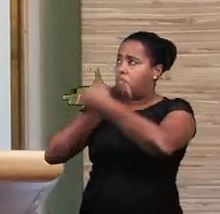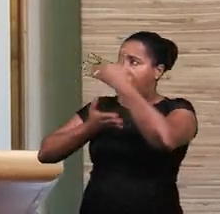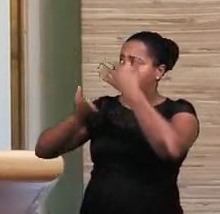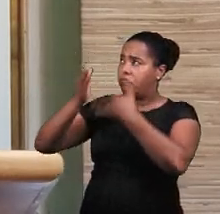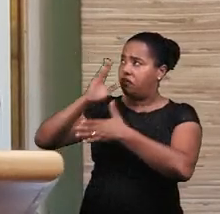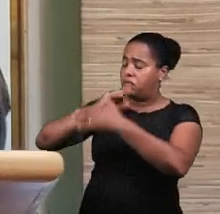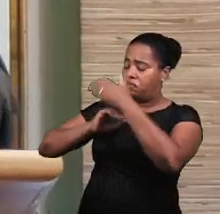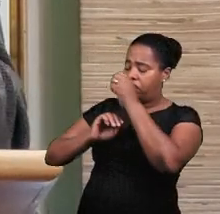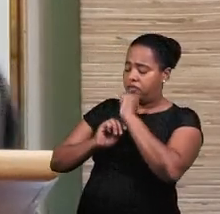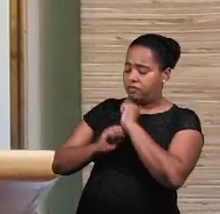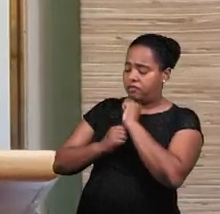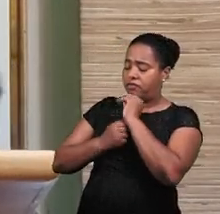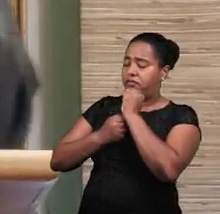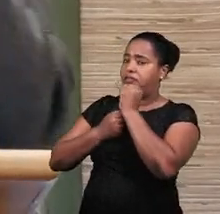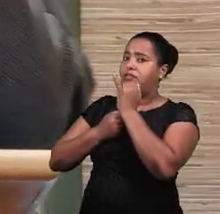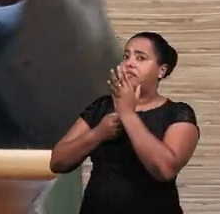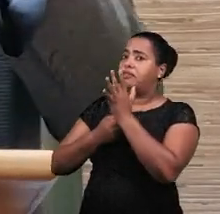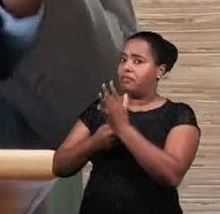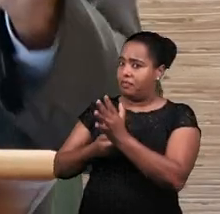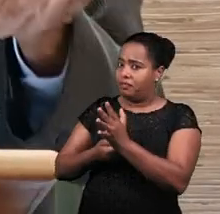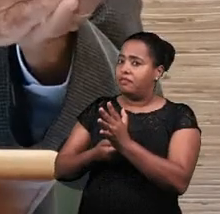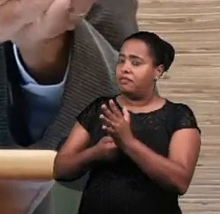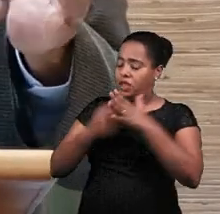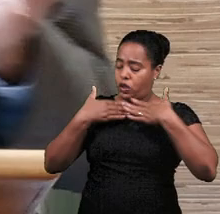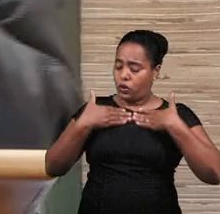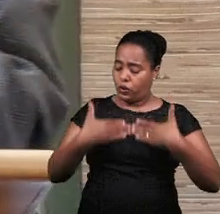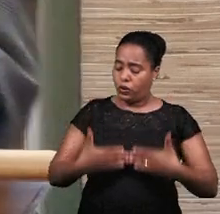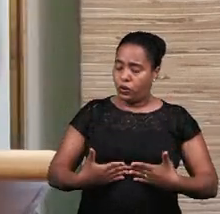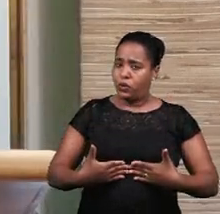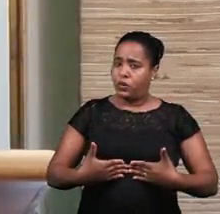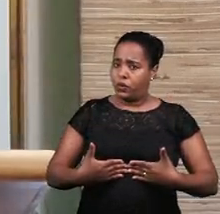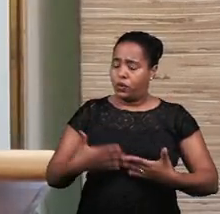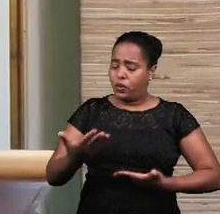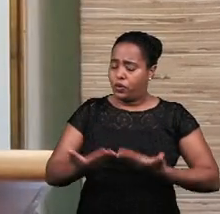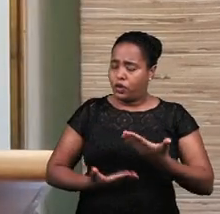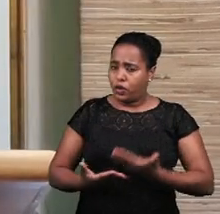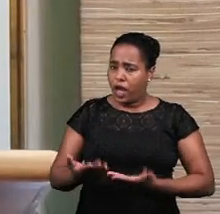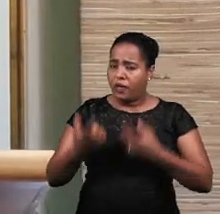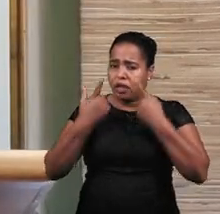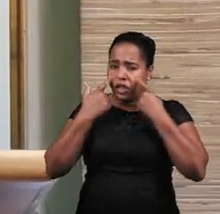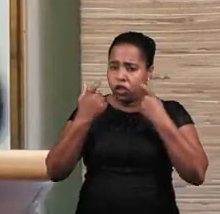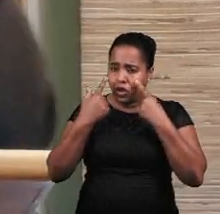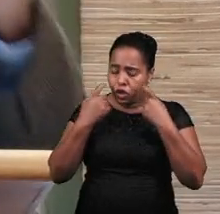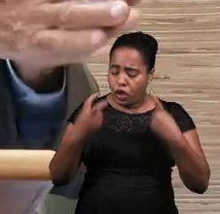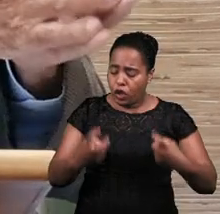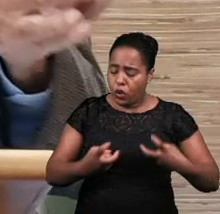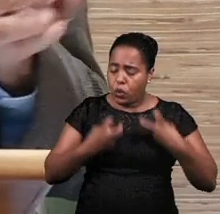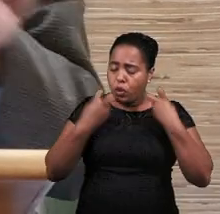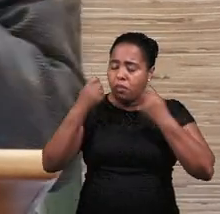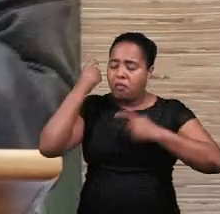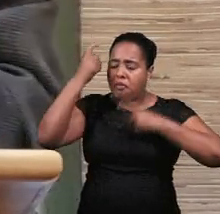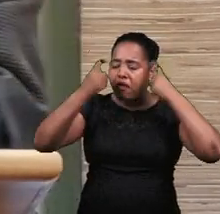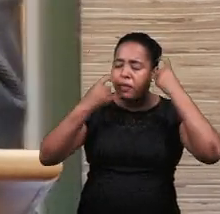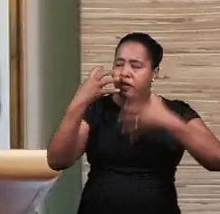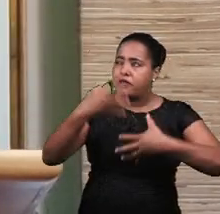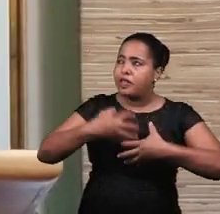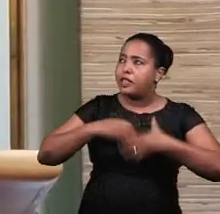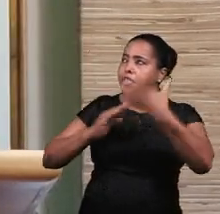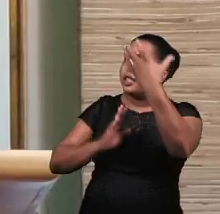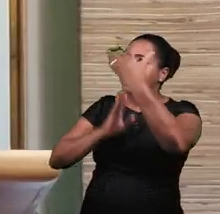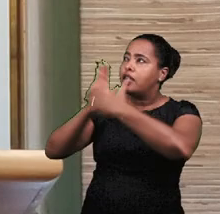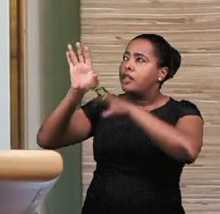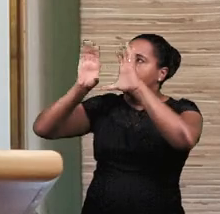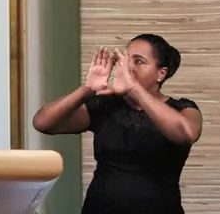le corps. L'église, c'est celui qui est dans la prière, c'est celle qui prie, qui se préoccupe